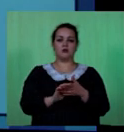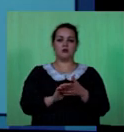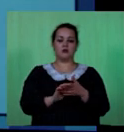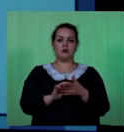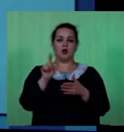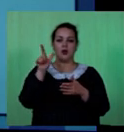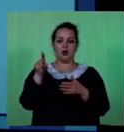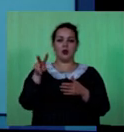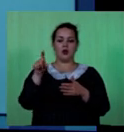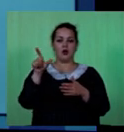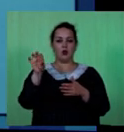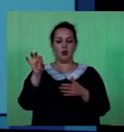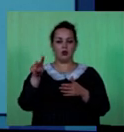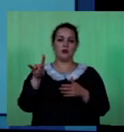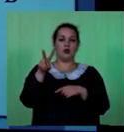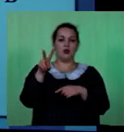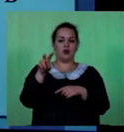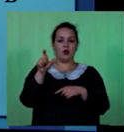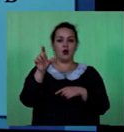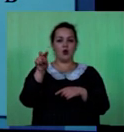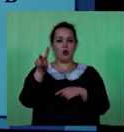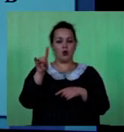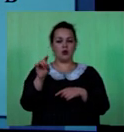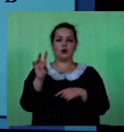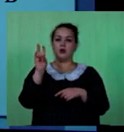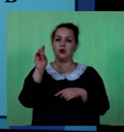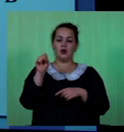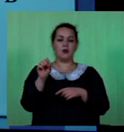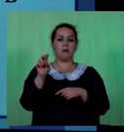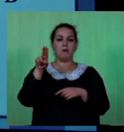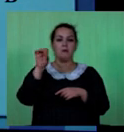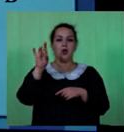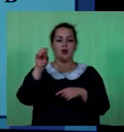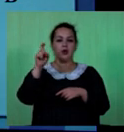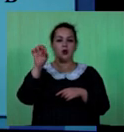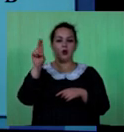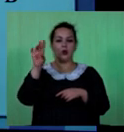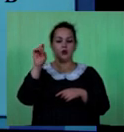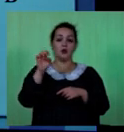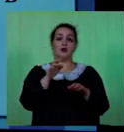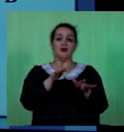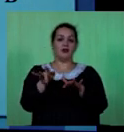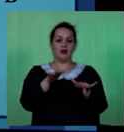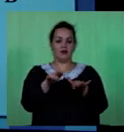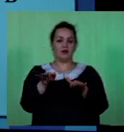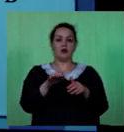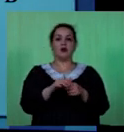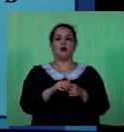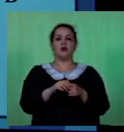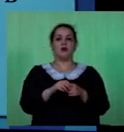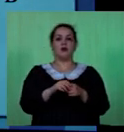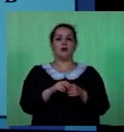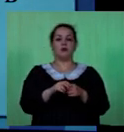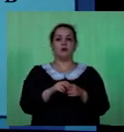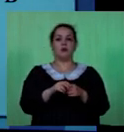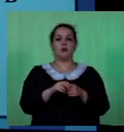сделать. Глаголы также бывают возвратные. Возвратные глаголы обозначают действие, что действие переносится